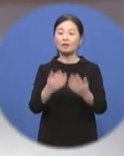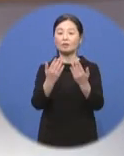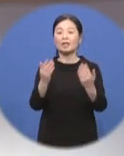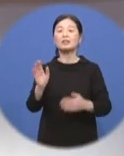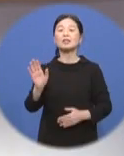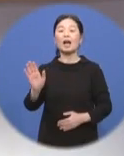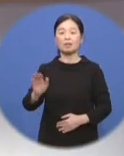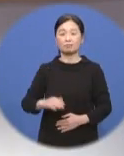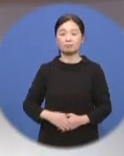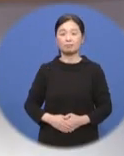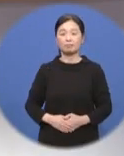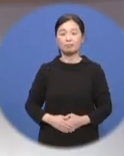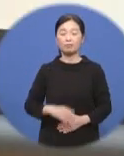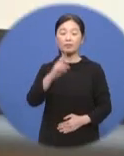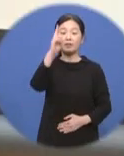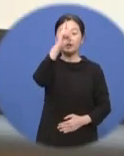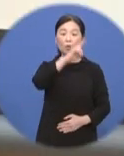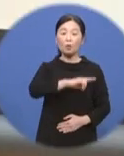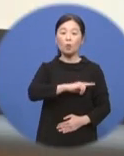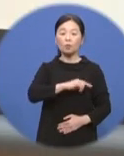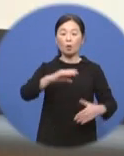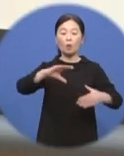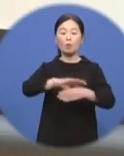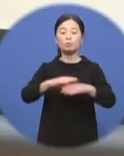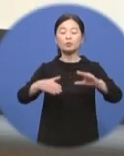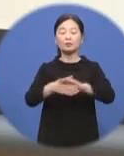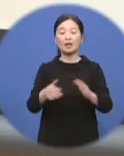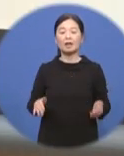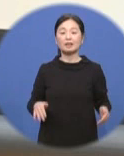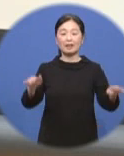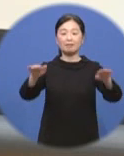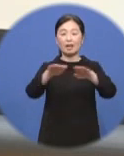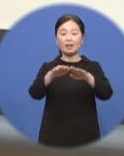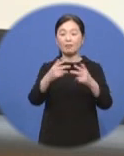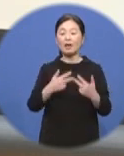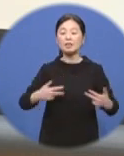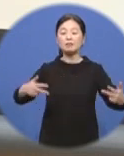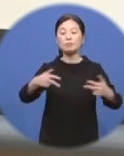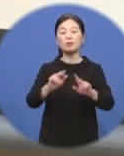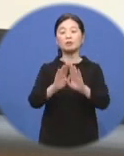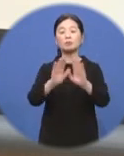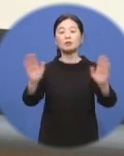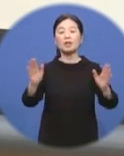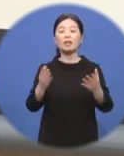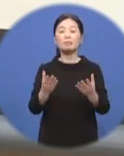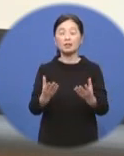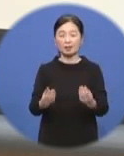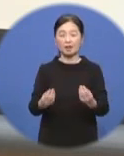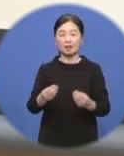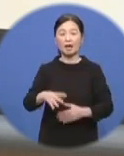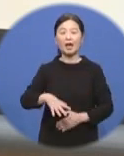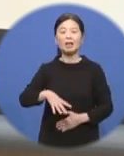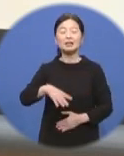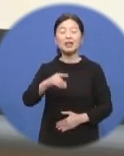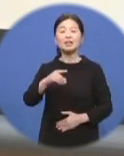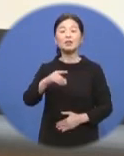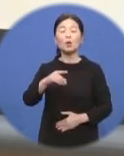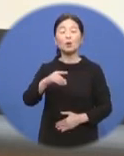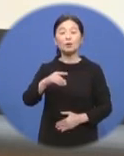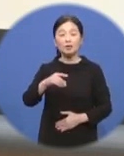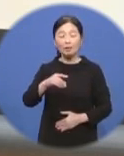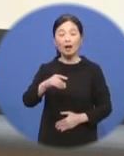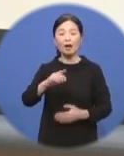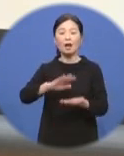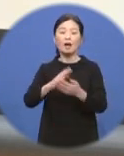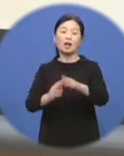午後になり串本町文化センターではシンポジウムが開かれました。最初に田島勝正串本町